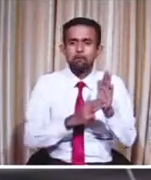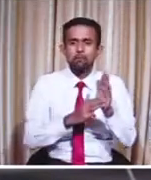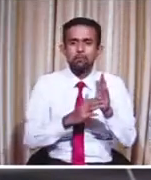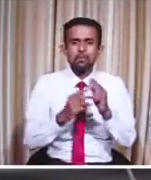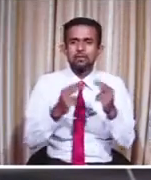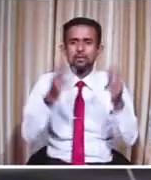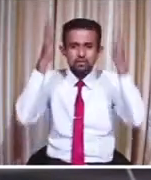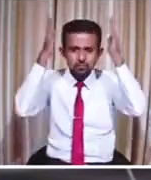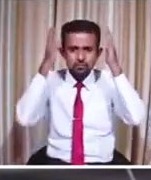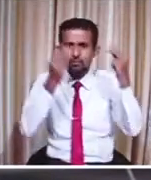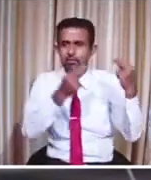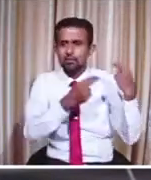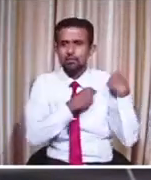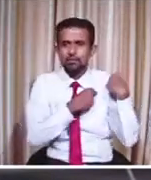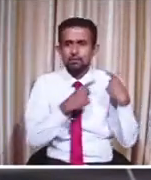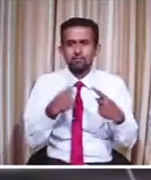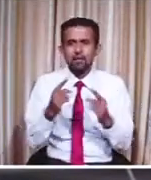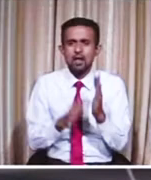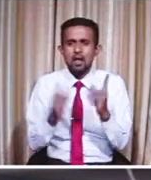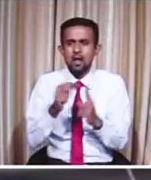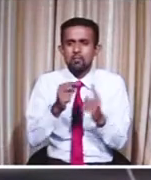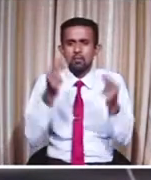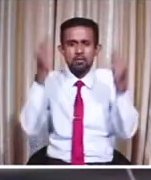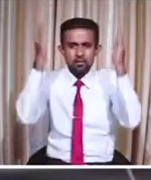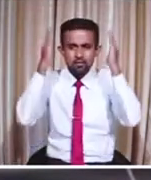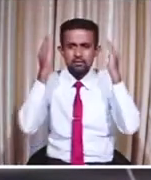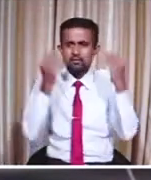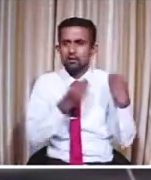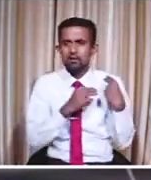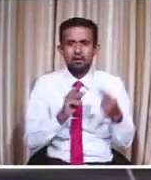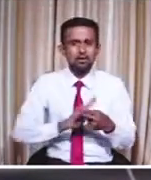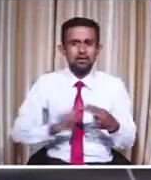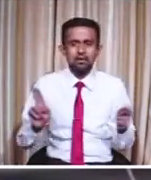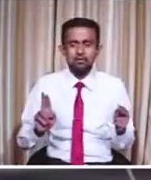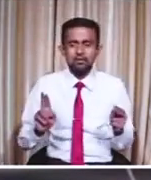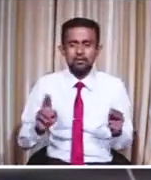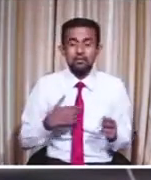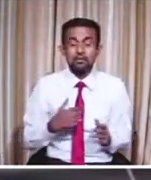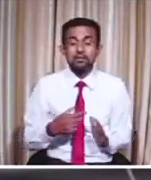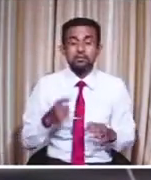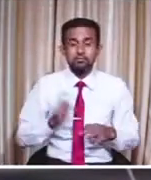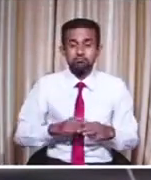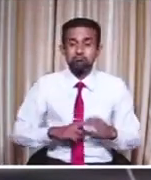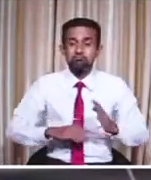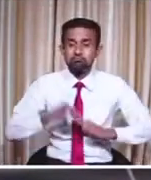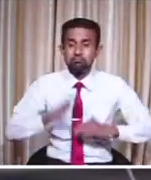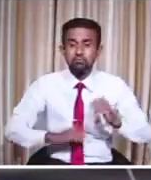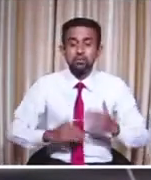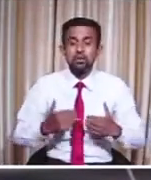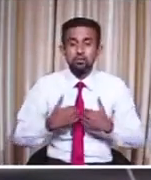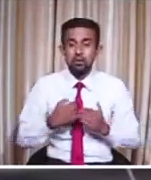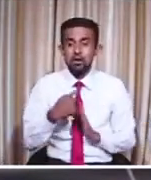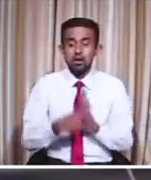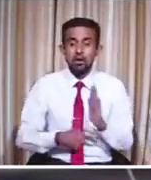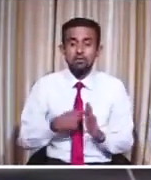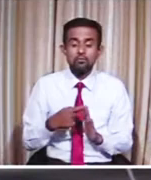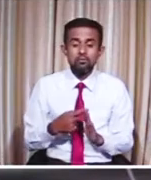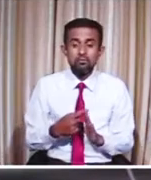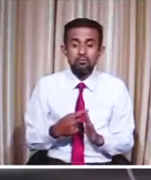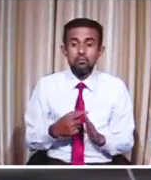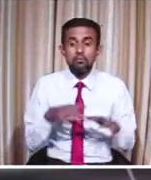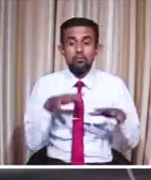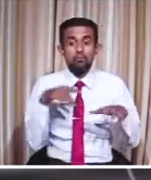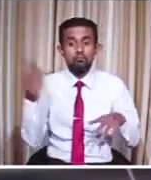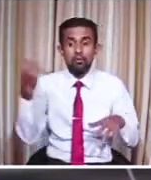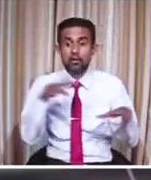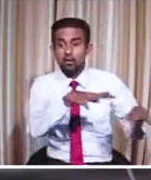agan. Tahu muka kari agameti kama kau otunda agan nei. Api me inna pida apa pabi cikarla, apa rata bena godura bawa